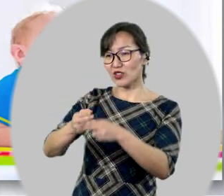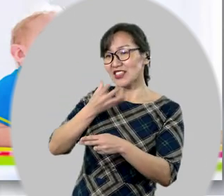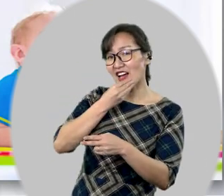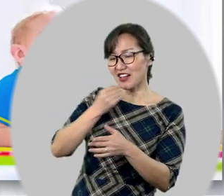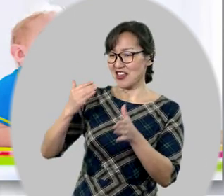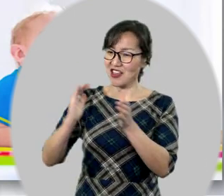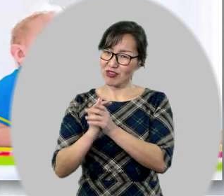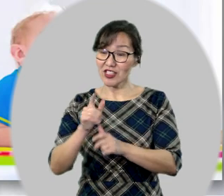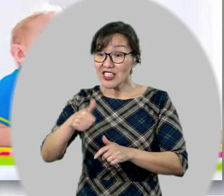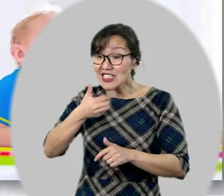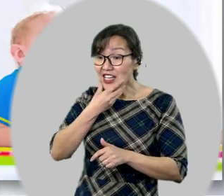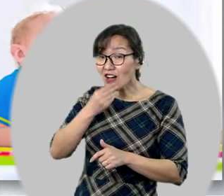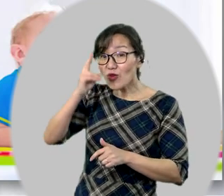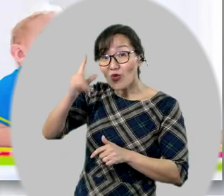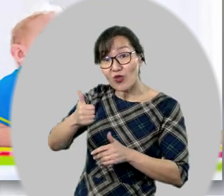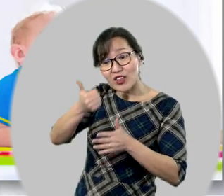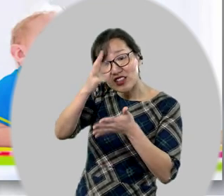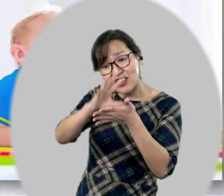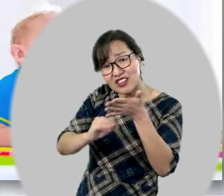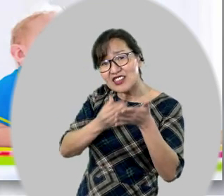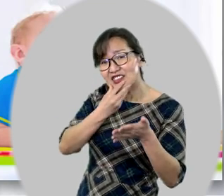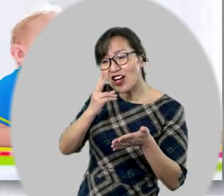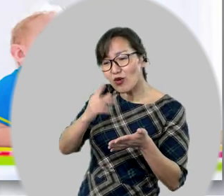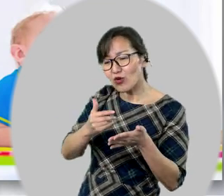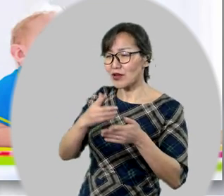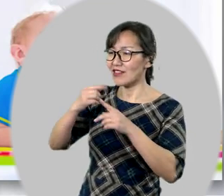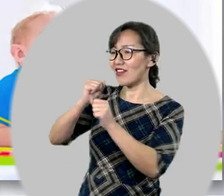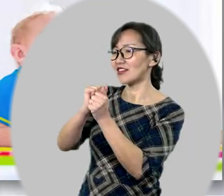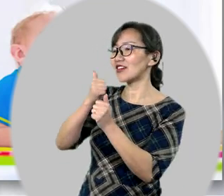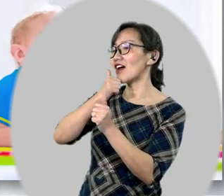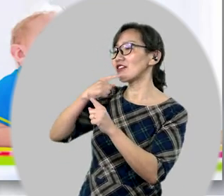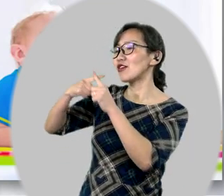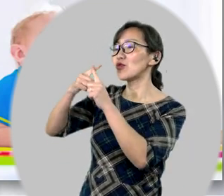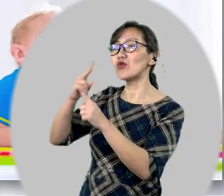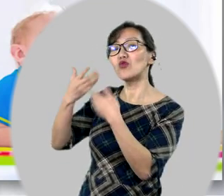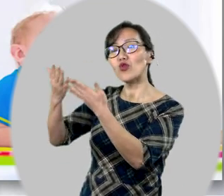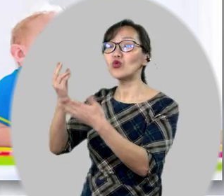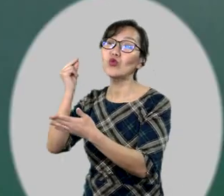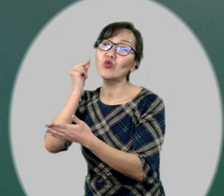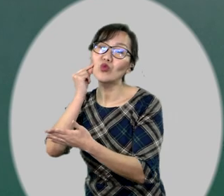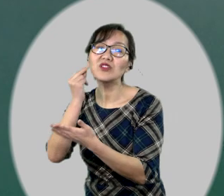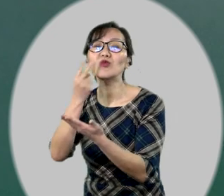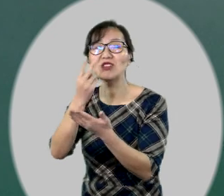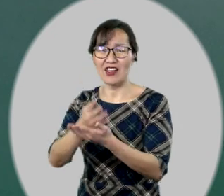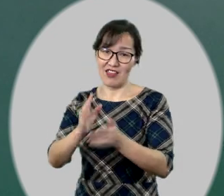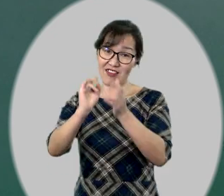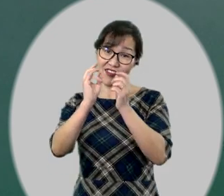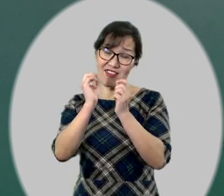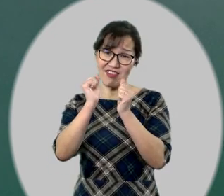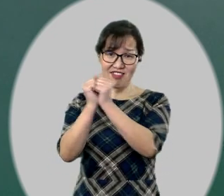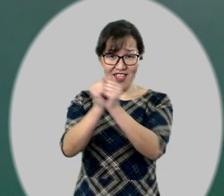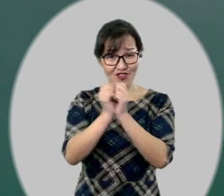Төр сахурух гэээ найдзийг өгүйд. Найдзийгаа сахурух бичичин. Энэгээ нэхэрдэээ.